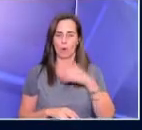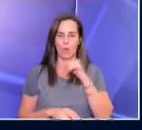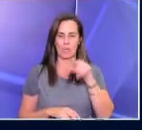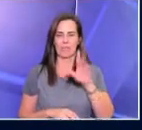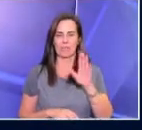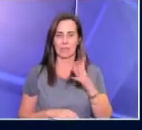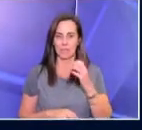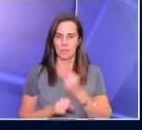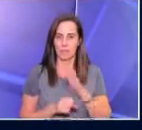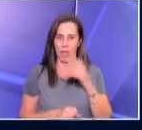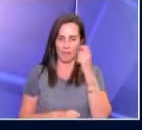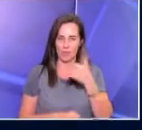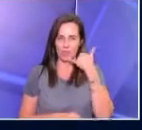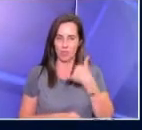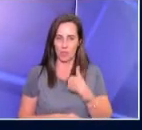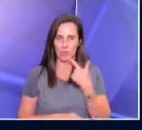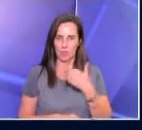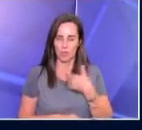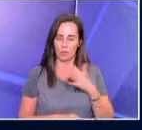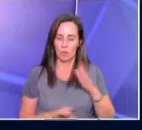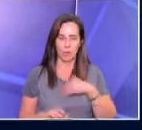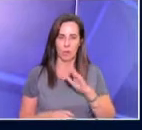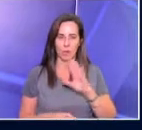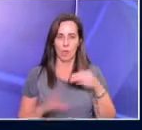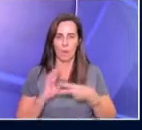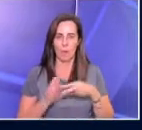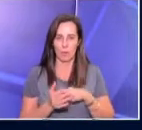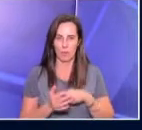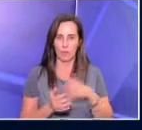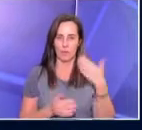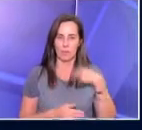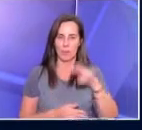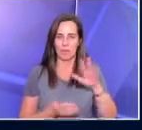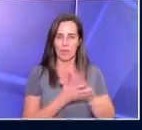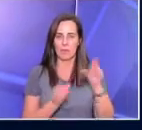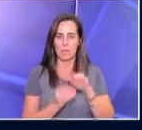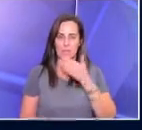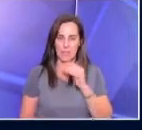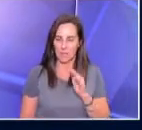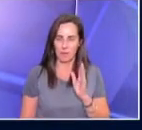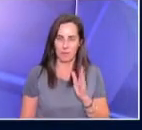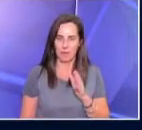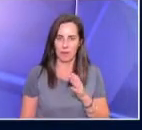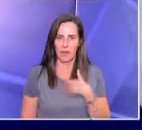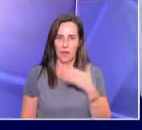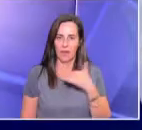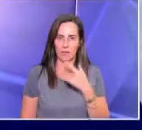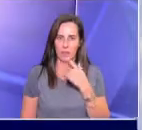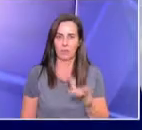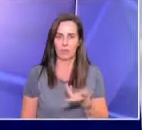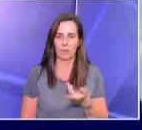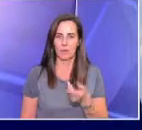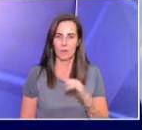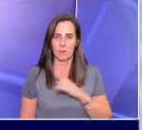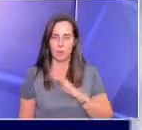לשם. בוא תשים עוד עבריין שהתקשר אליי ואמר לי, תוציא אותי מהמשחק, אני כבר לא בפוליטיקה. הייתי ב-2013 עם זינגר אמיתי, והייתי מזכיר את שמו. מעניין מה שאתה